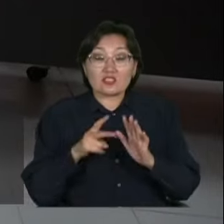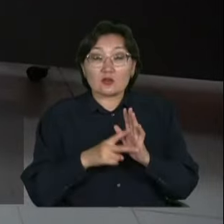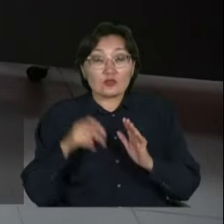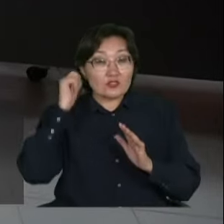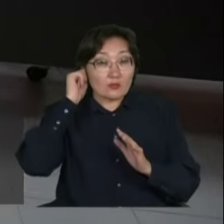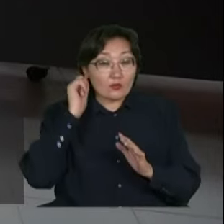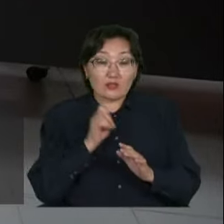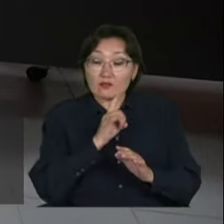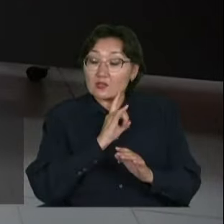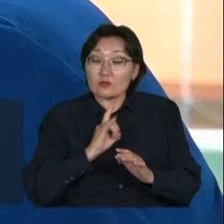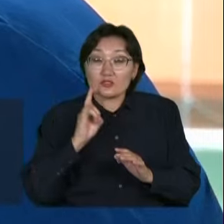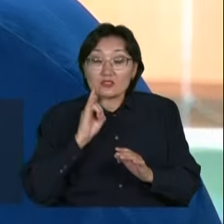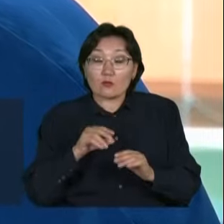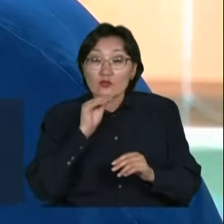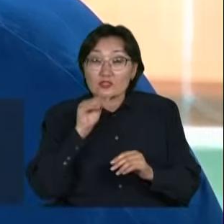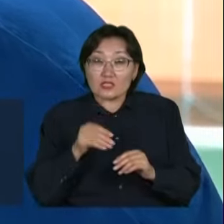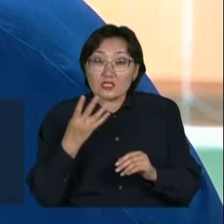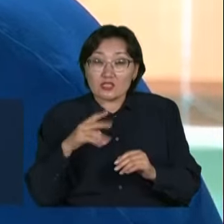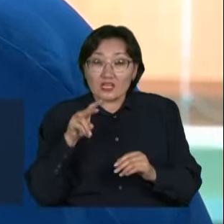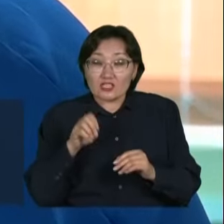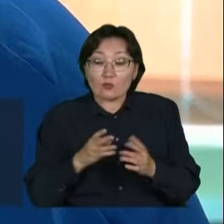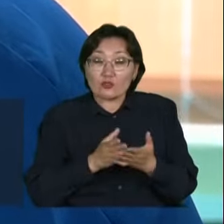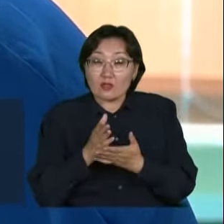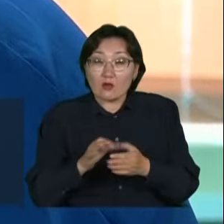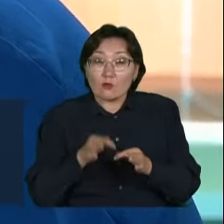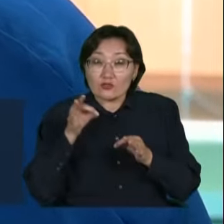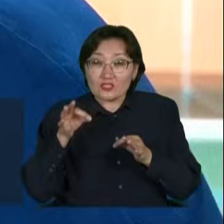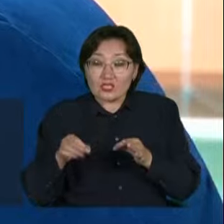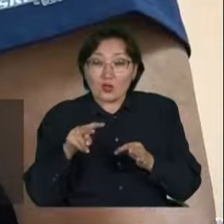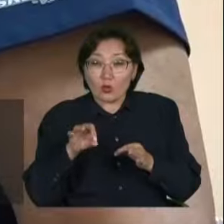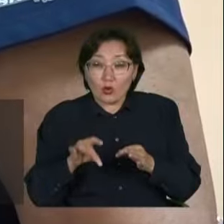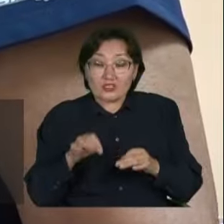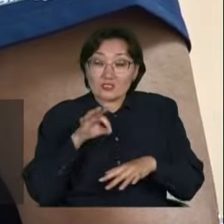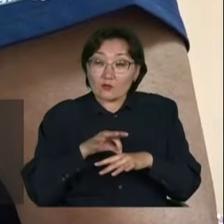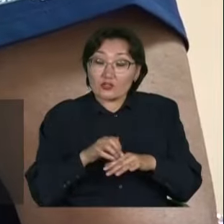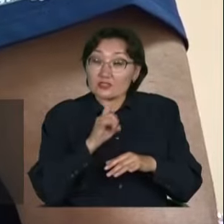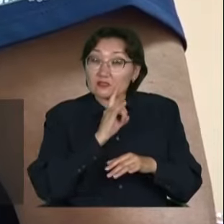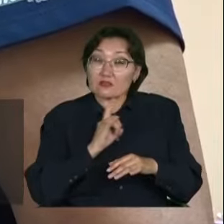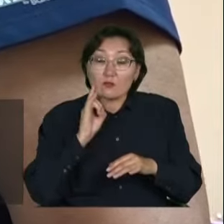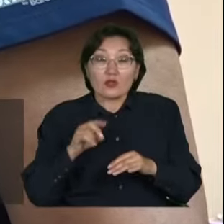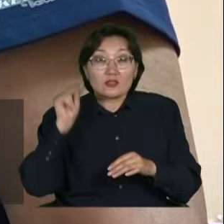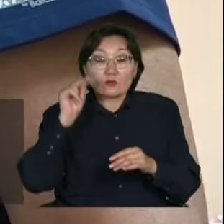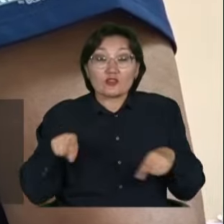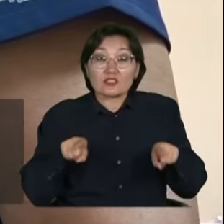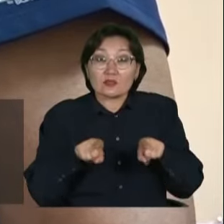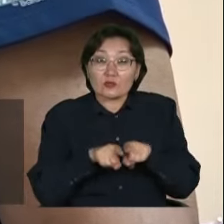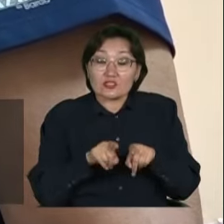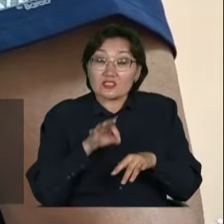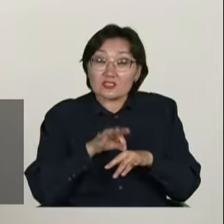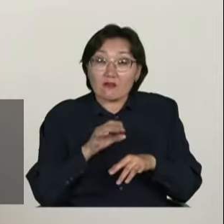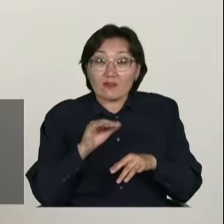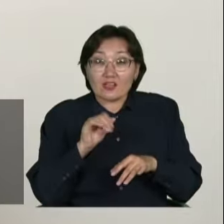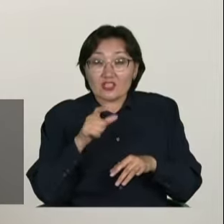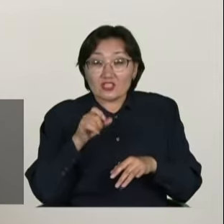70-летняя Саулета Укелева – профессор с 40-летним стажем в области лор-заболеваний. Женщина специализируется на таких недугах, как